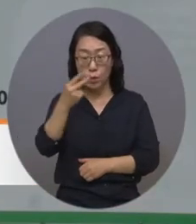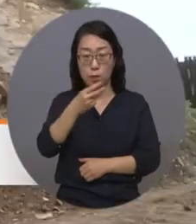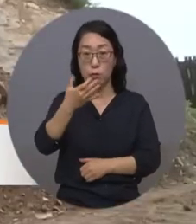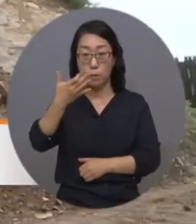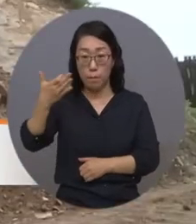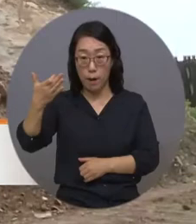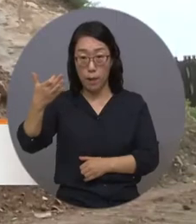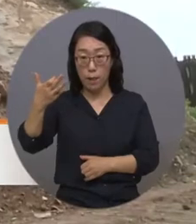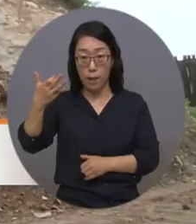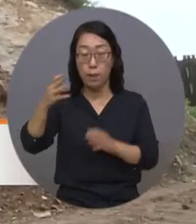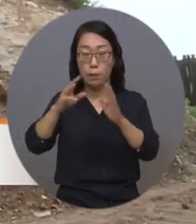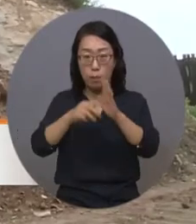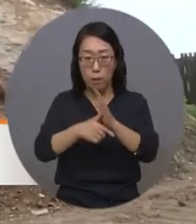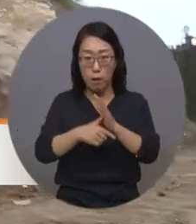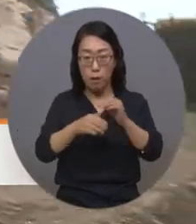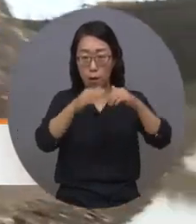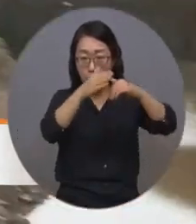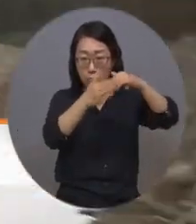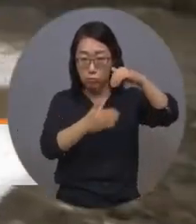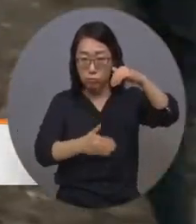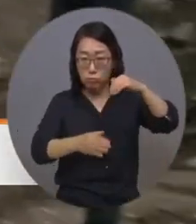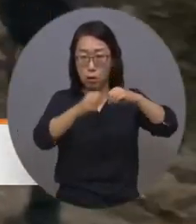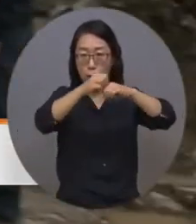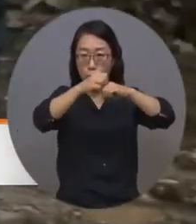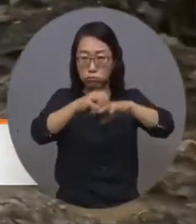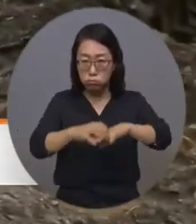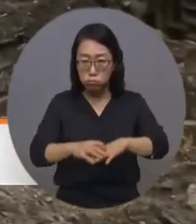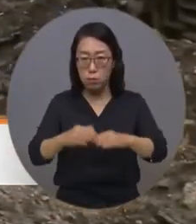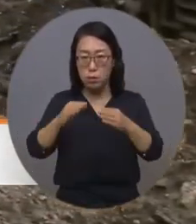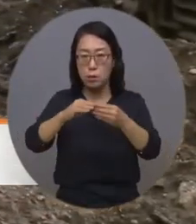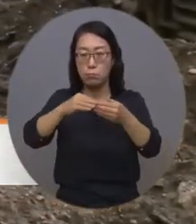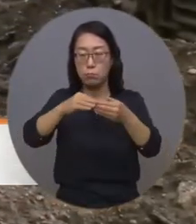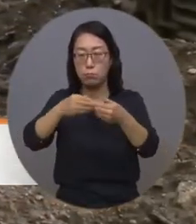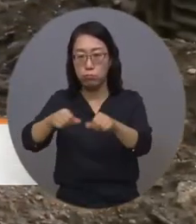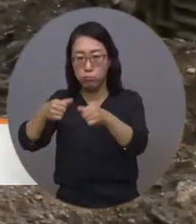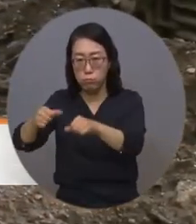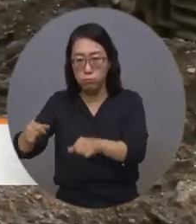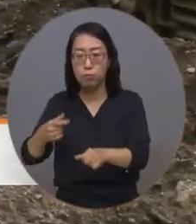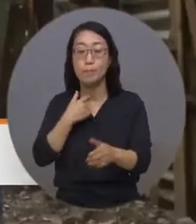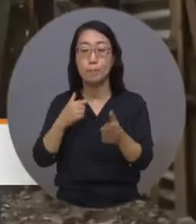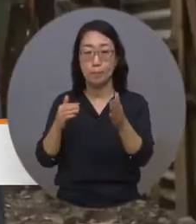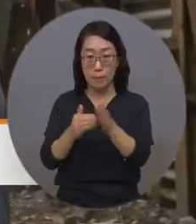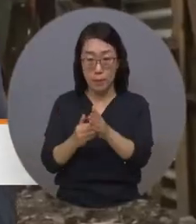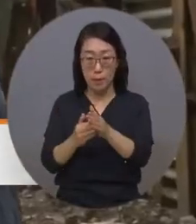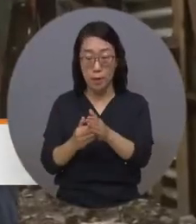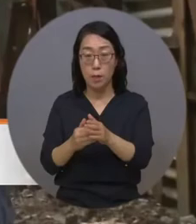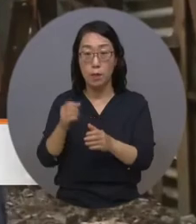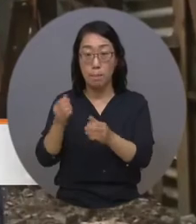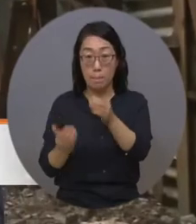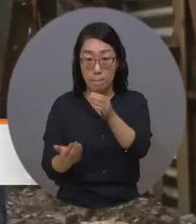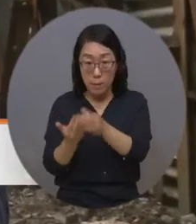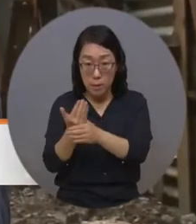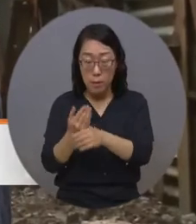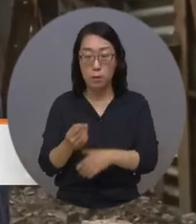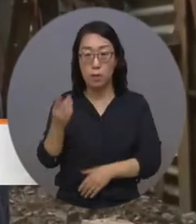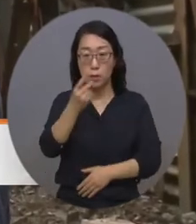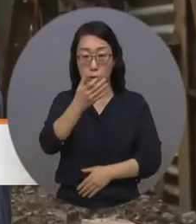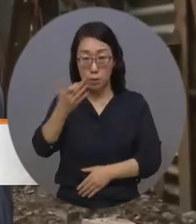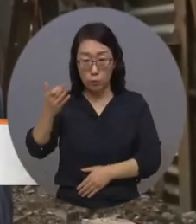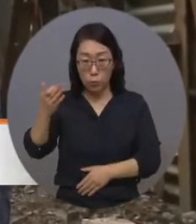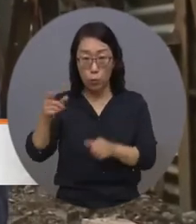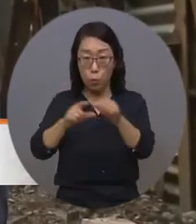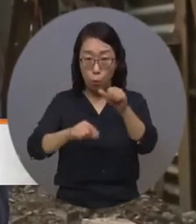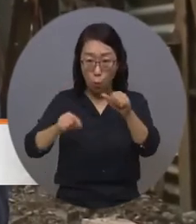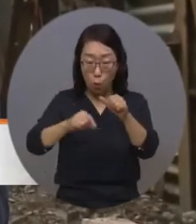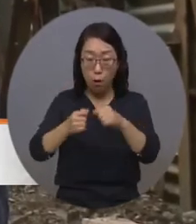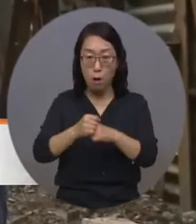2018년 급경사지가 붕괴돼 주택이 파손되는 등 피해가 발생했으며 이로 인해 2019년 5월